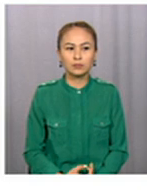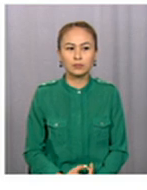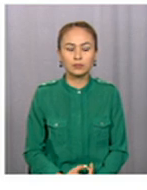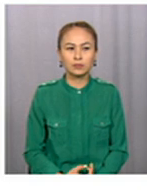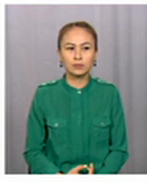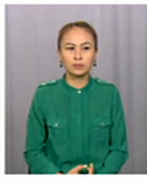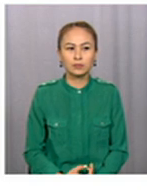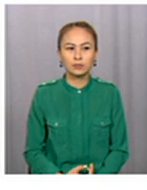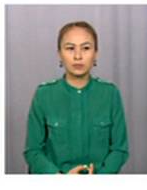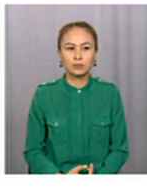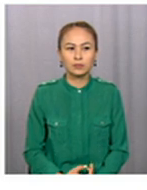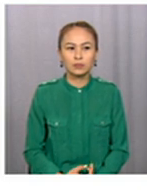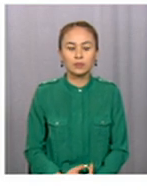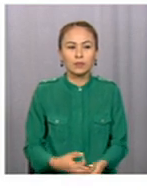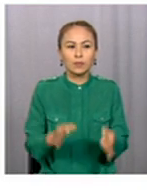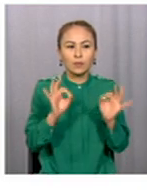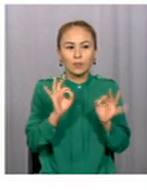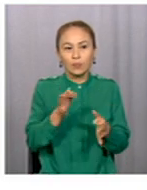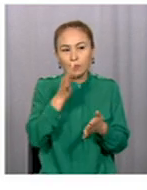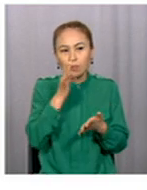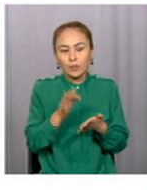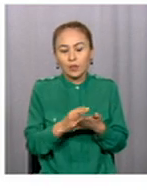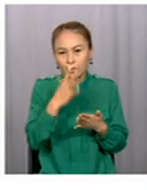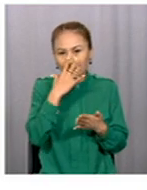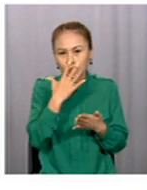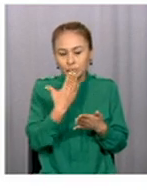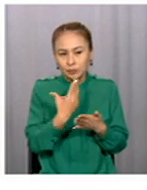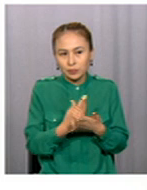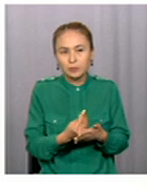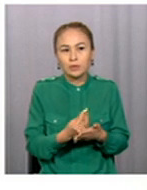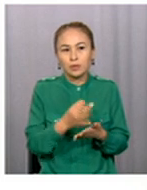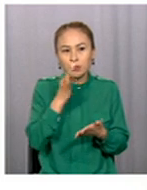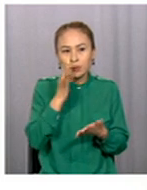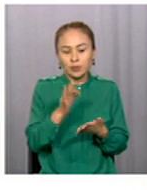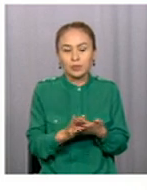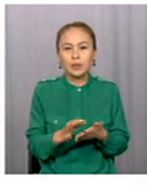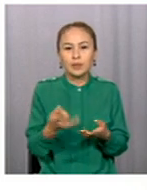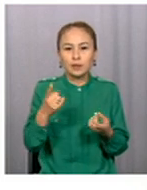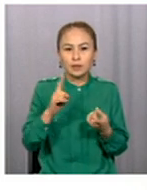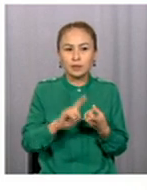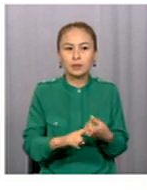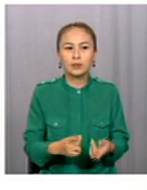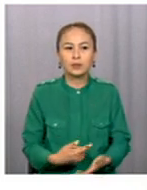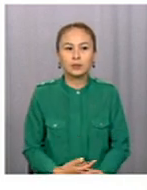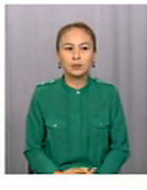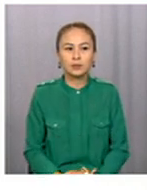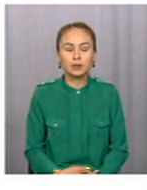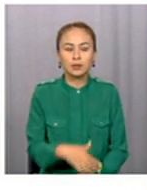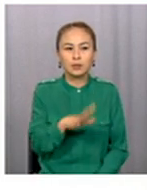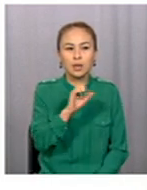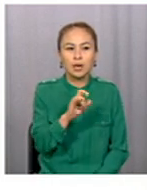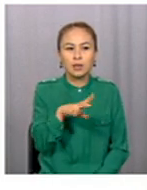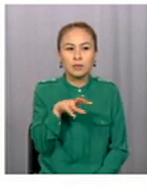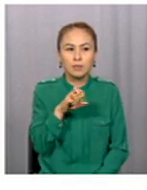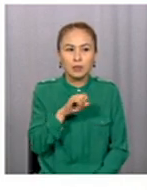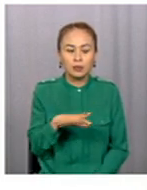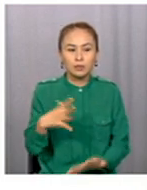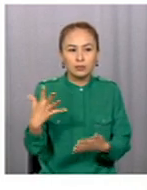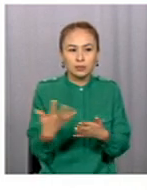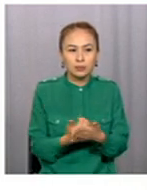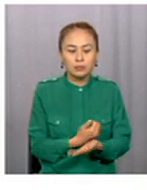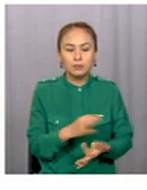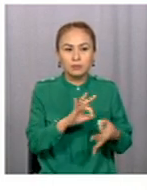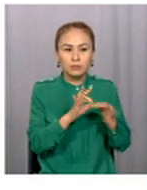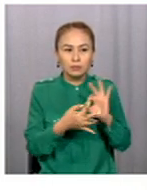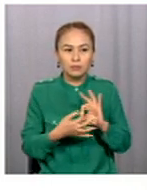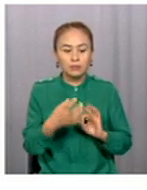Енді дұрыс жауаппен өздеріңіздің жауаптарыңызды сәйкестендіріңіздер. Сармат обаларынан табылған әшекей